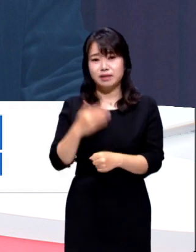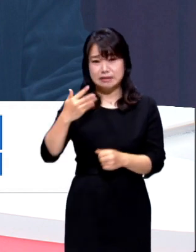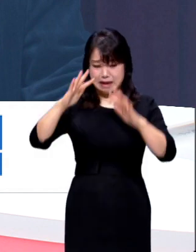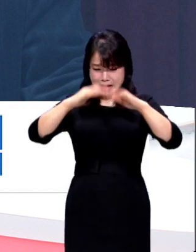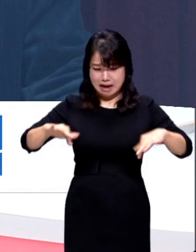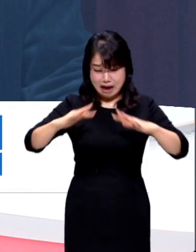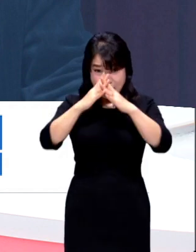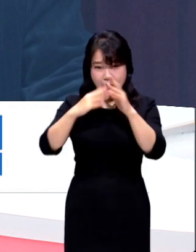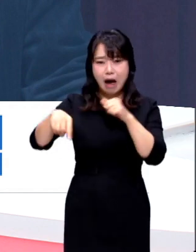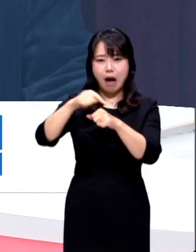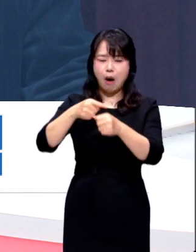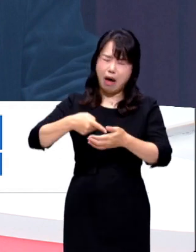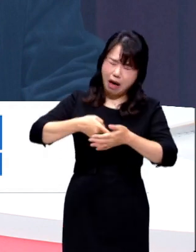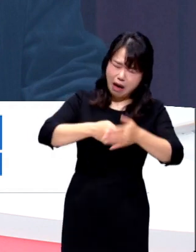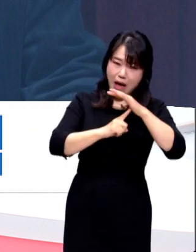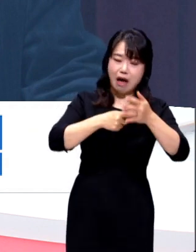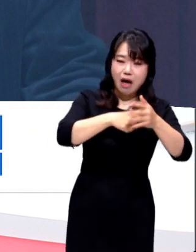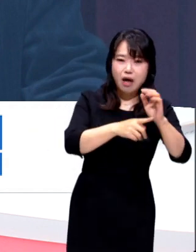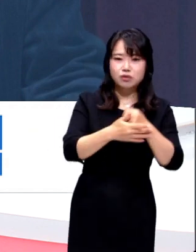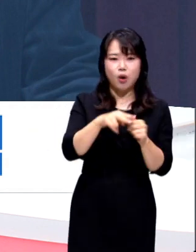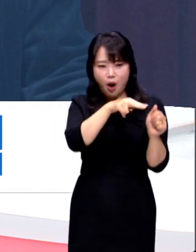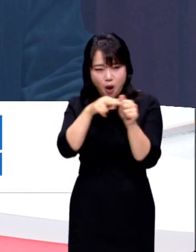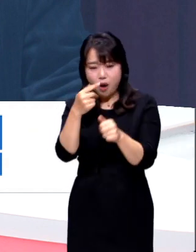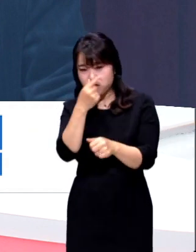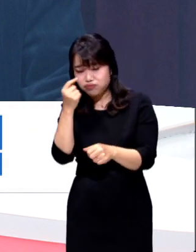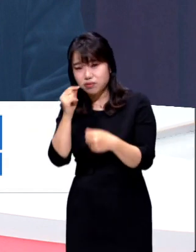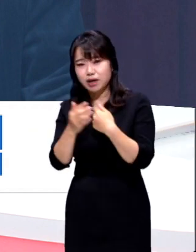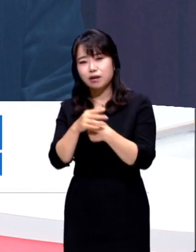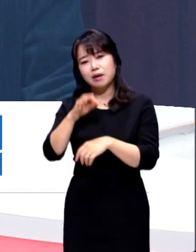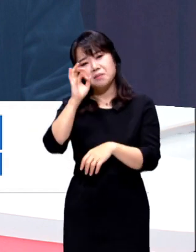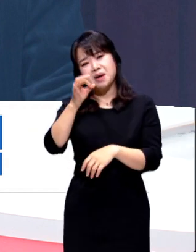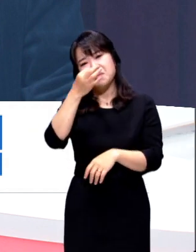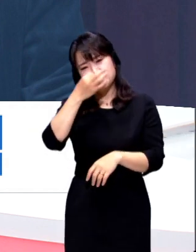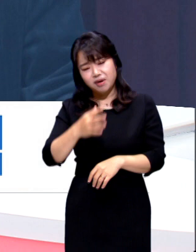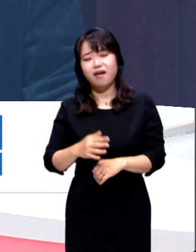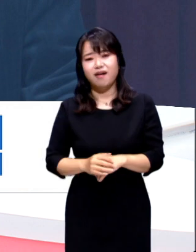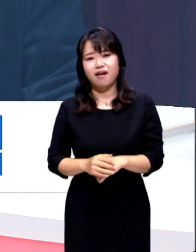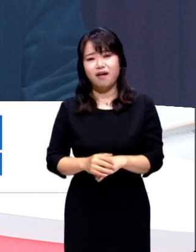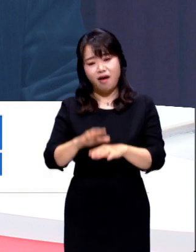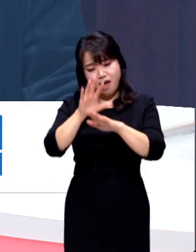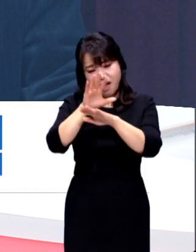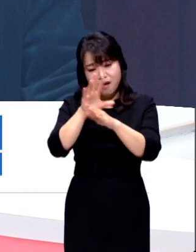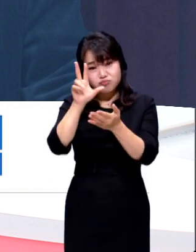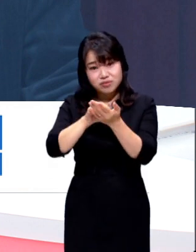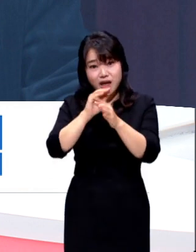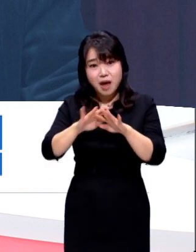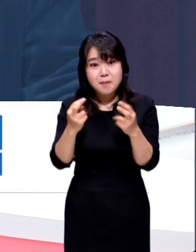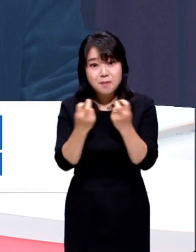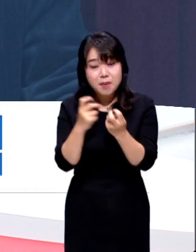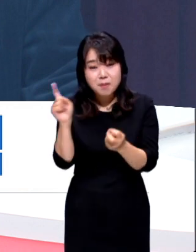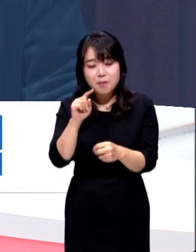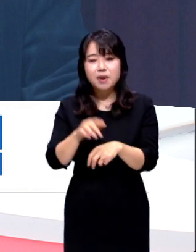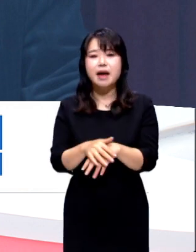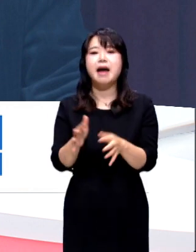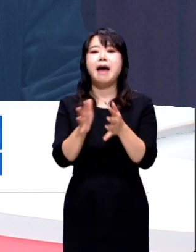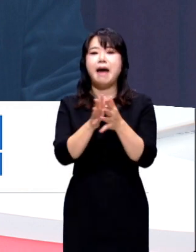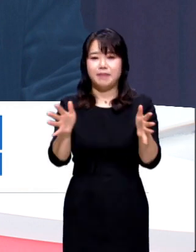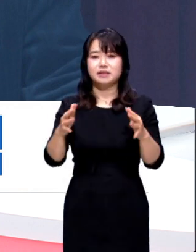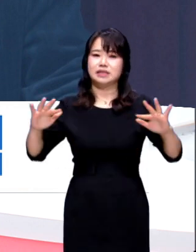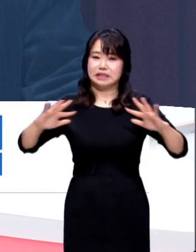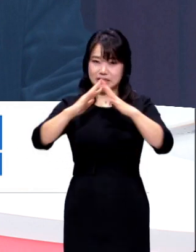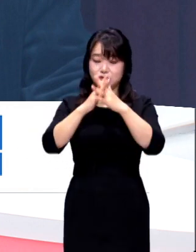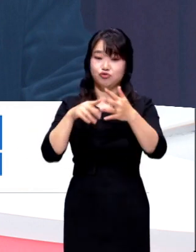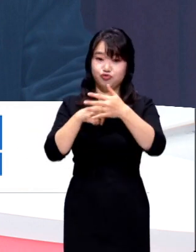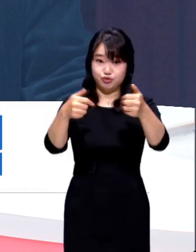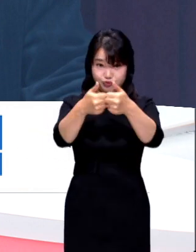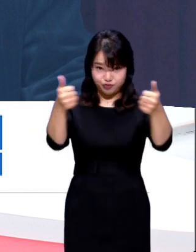순조롭지 않은 데다 관련 정보도 충분치 못한 것이 현실인데요. 네, 이 같은 문제를 해결하기 위해 재건축 아파트 추진위원들이